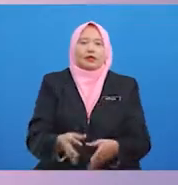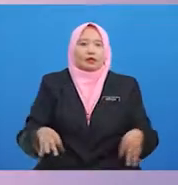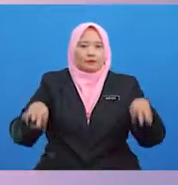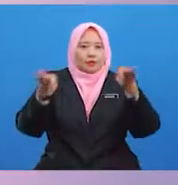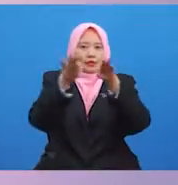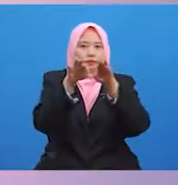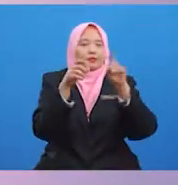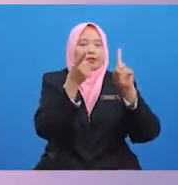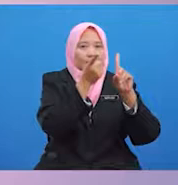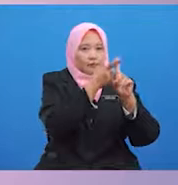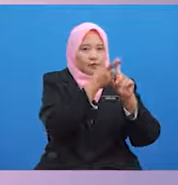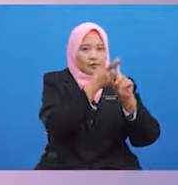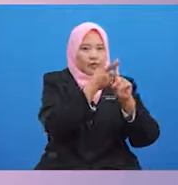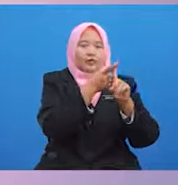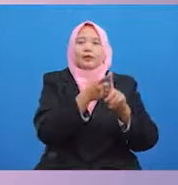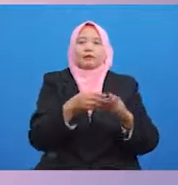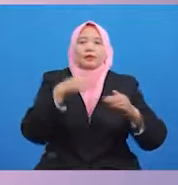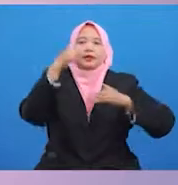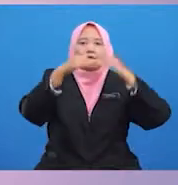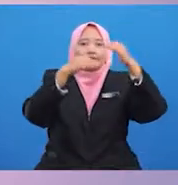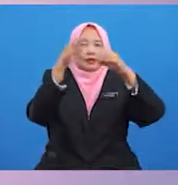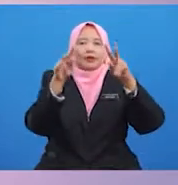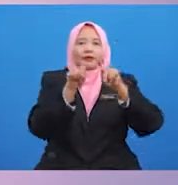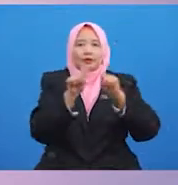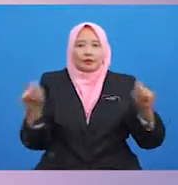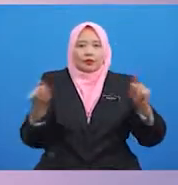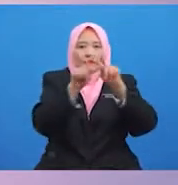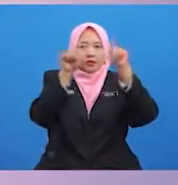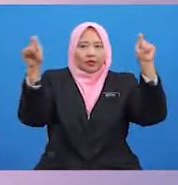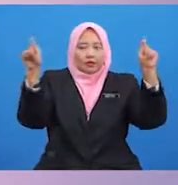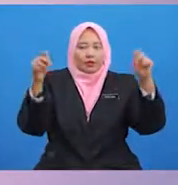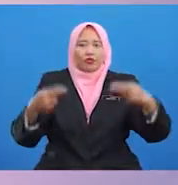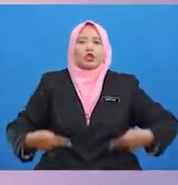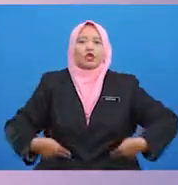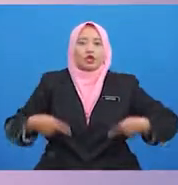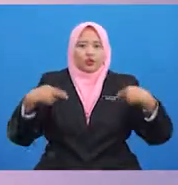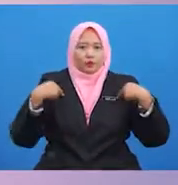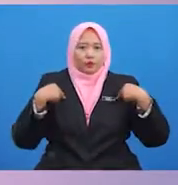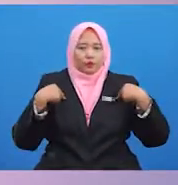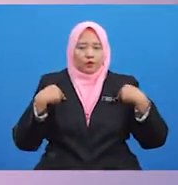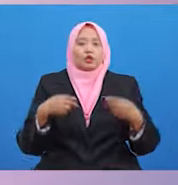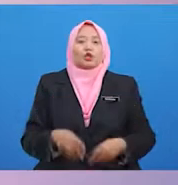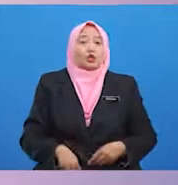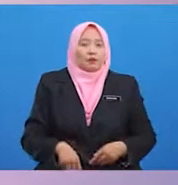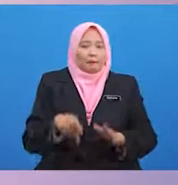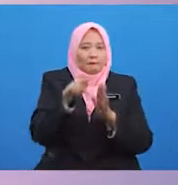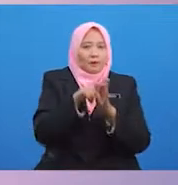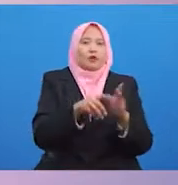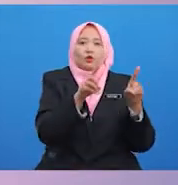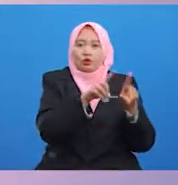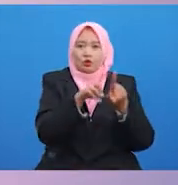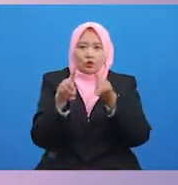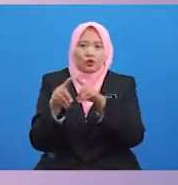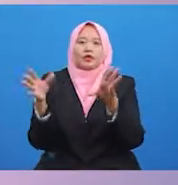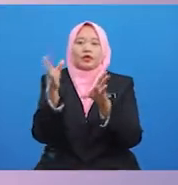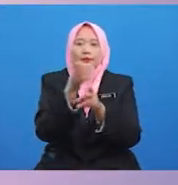iaitu peningkatan taraf hidup. Penduduk dapat meningkatkan taraf hidup mereka